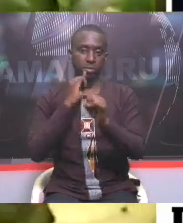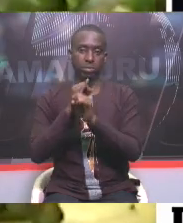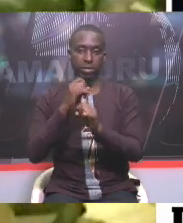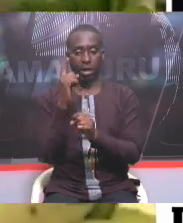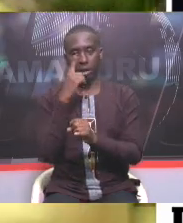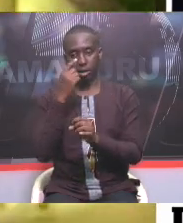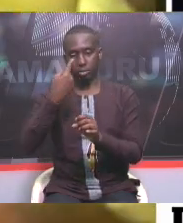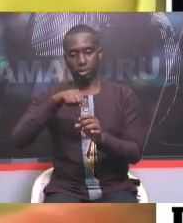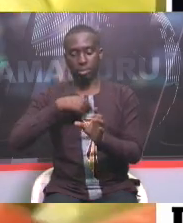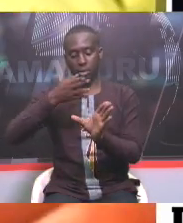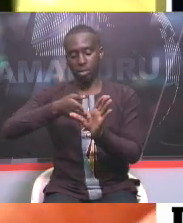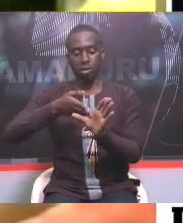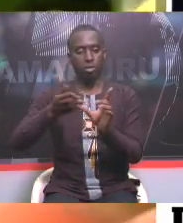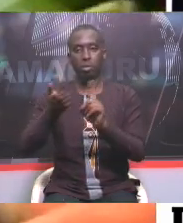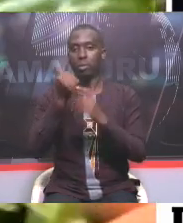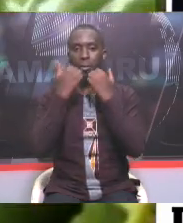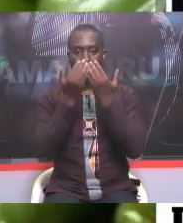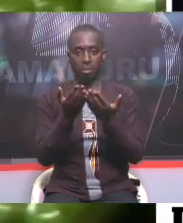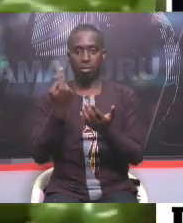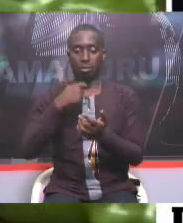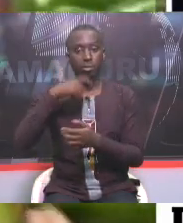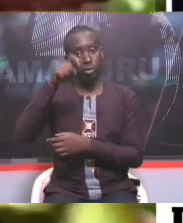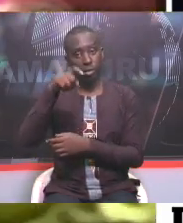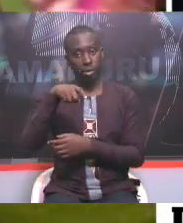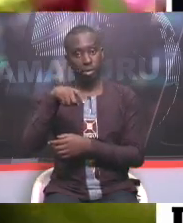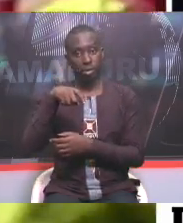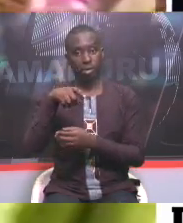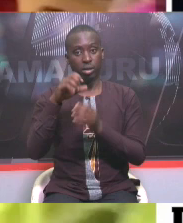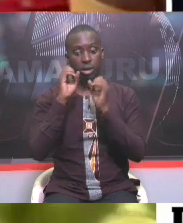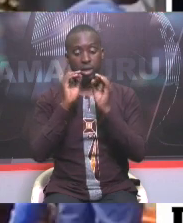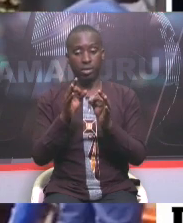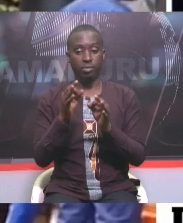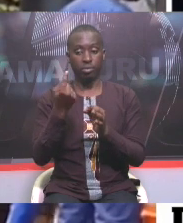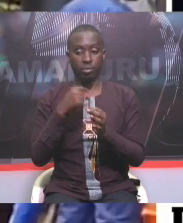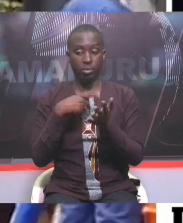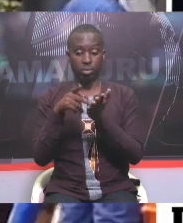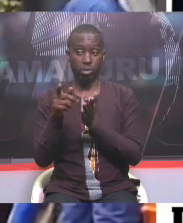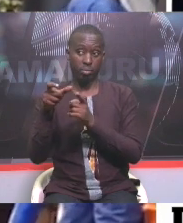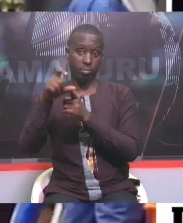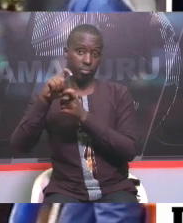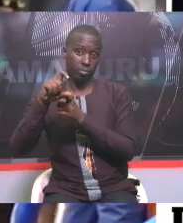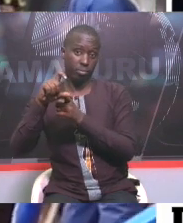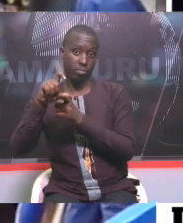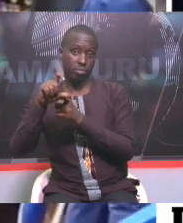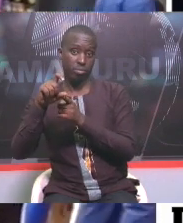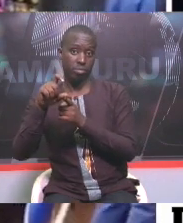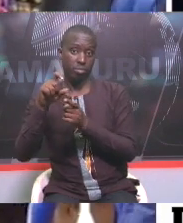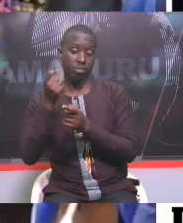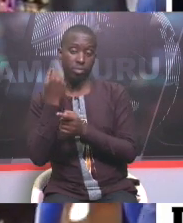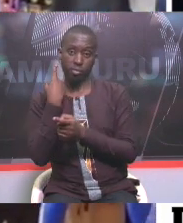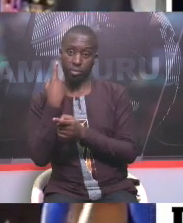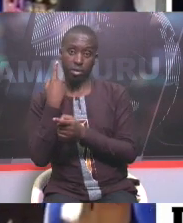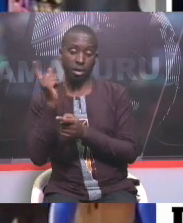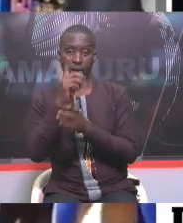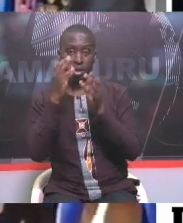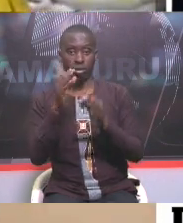essence twe ntayo ducukura ntayo duproduce kandi turayikindi, rero ibiciro iyo ngiyo tuguriye byazamutse byanze urumva nta kintu BNR